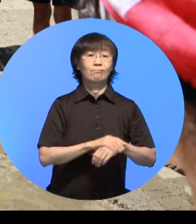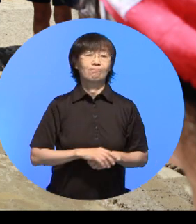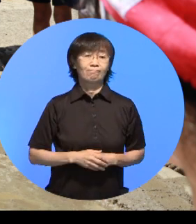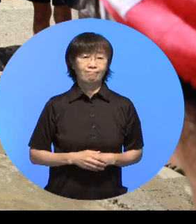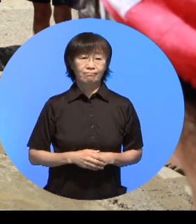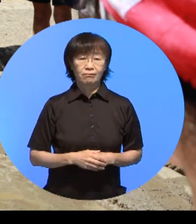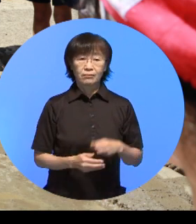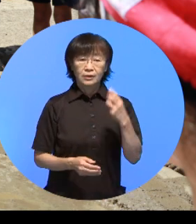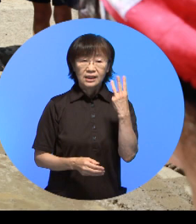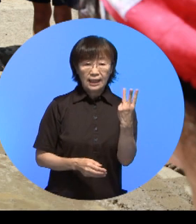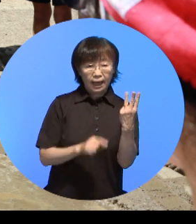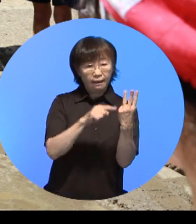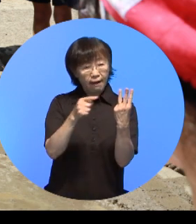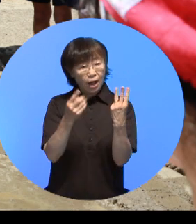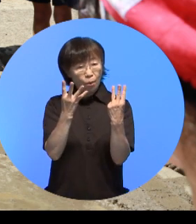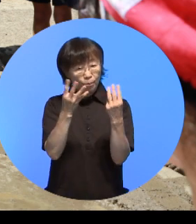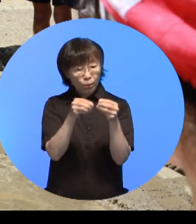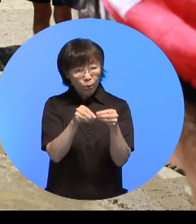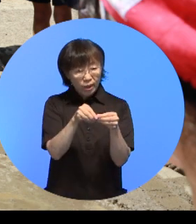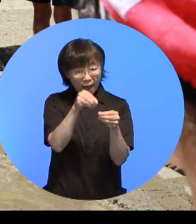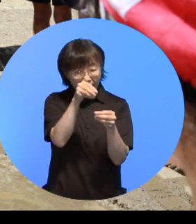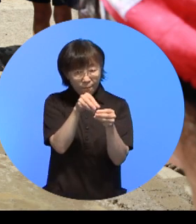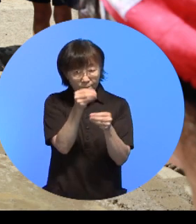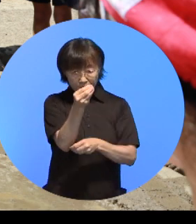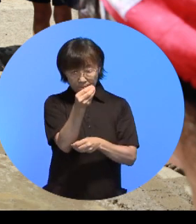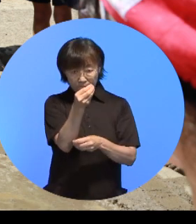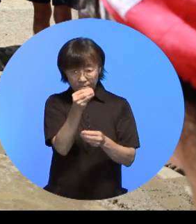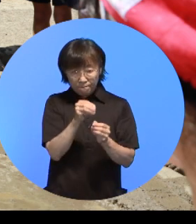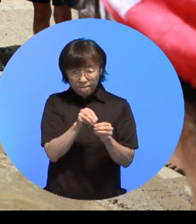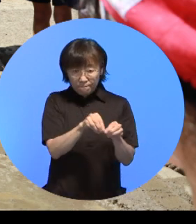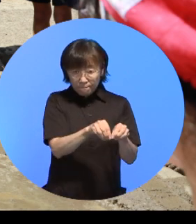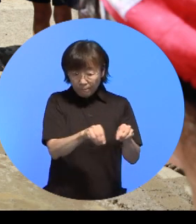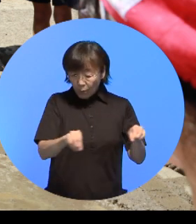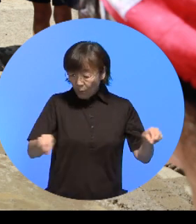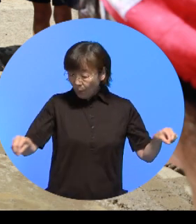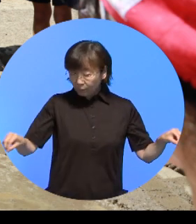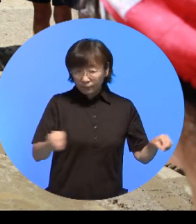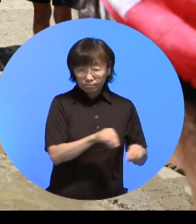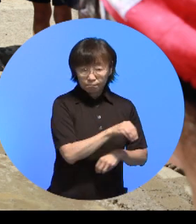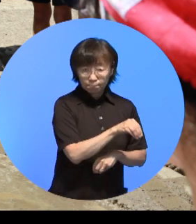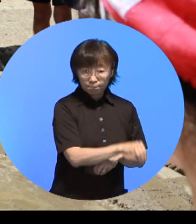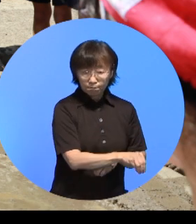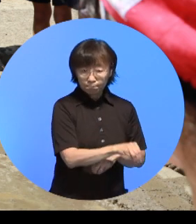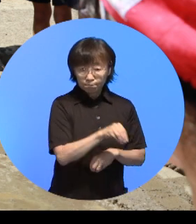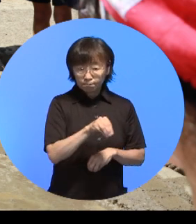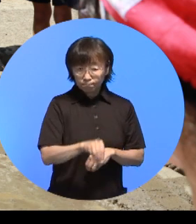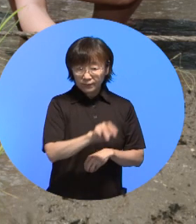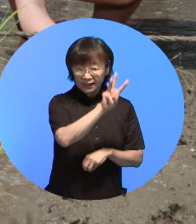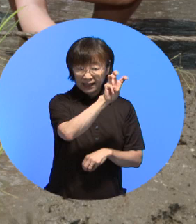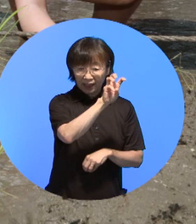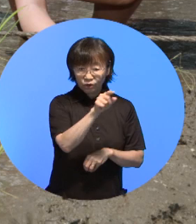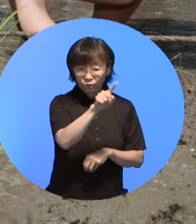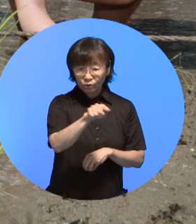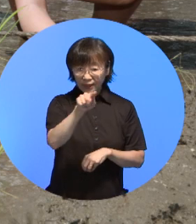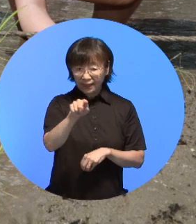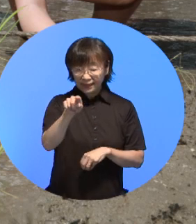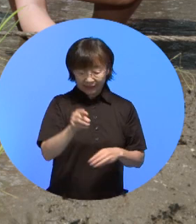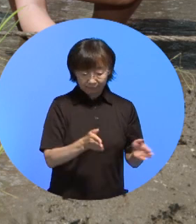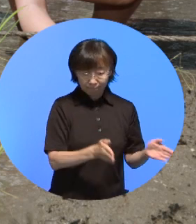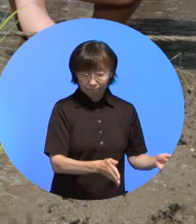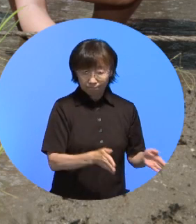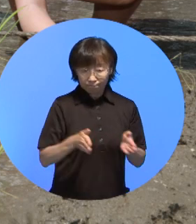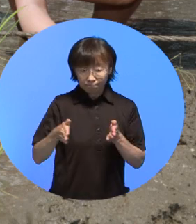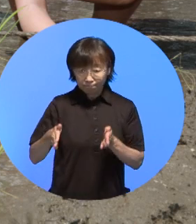3本から4本の苗を手に取り水田に貼られたロープを目印におよそ30cm間隔で